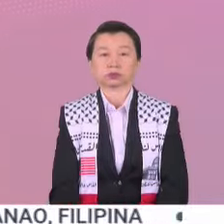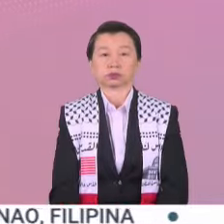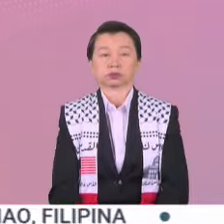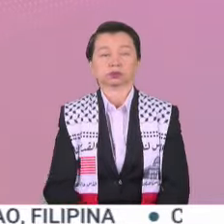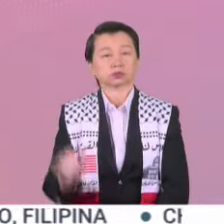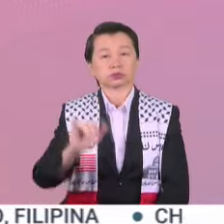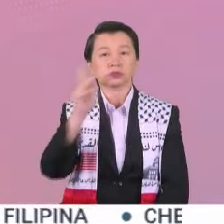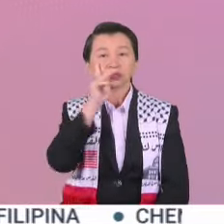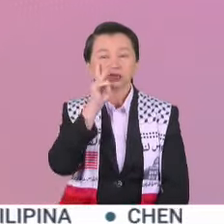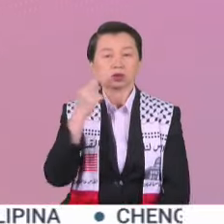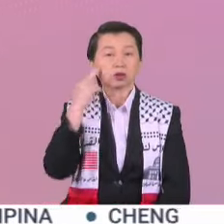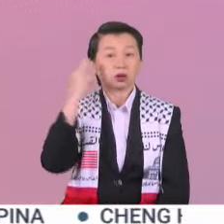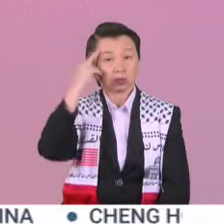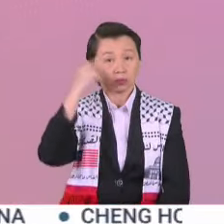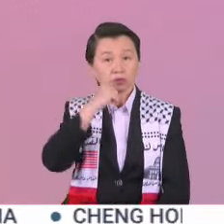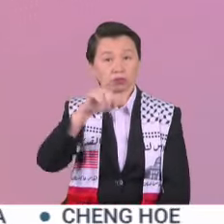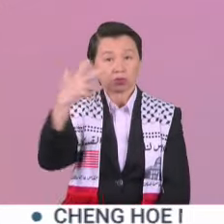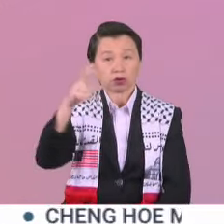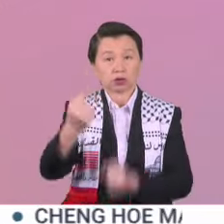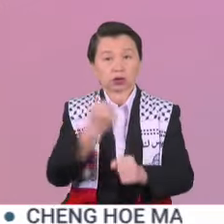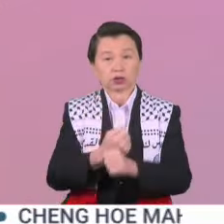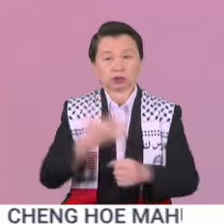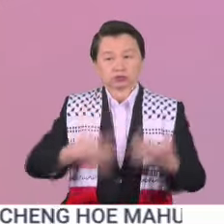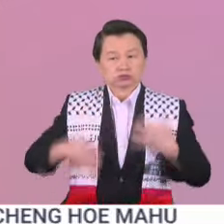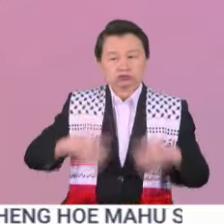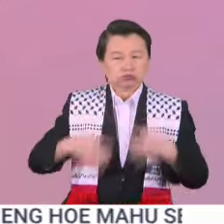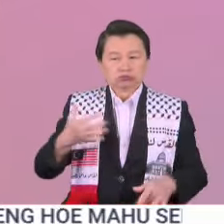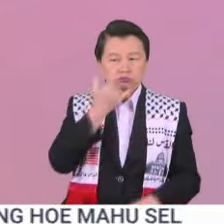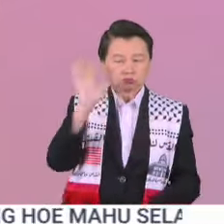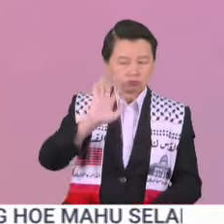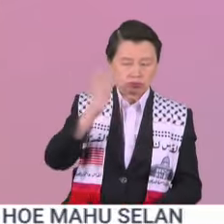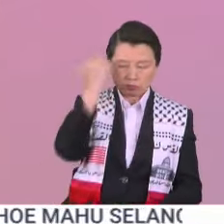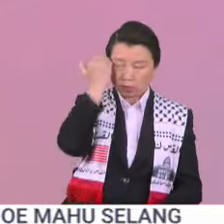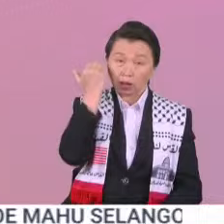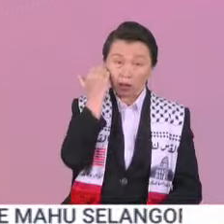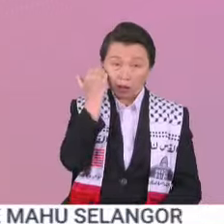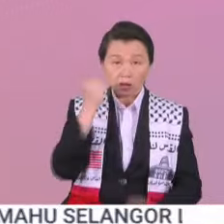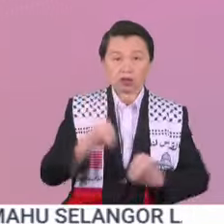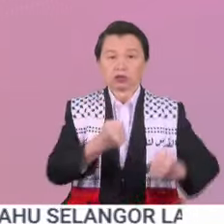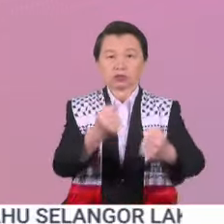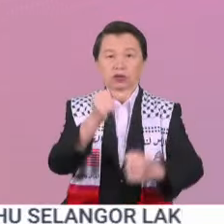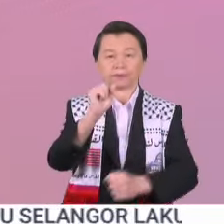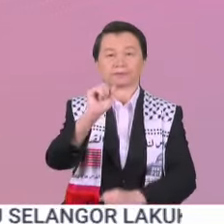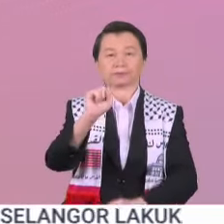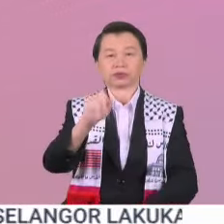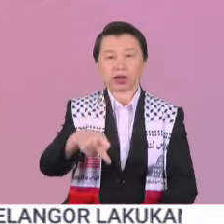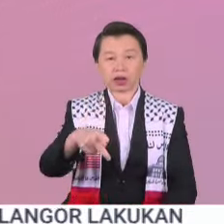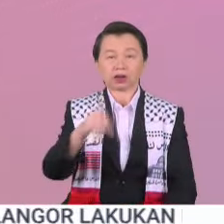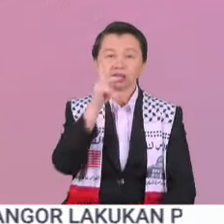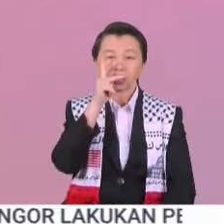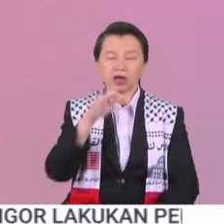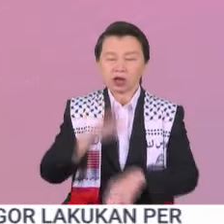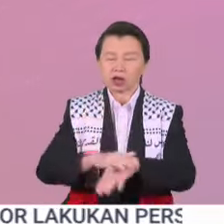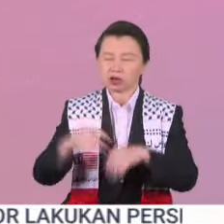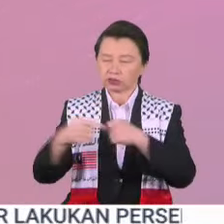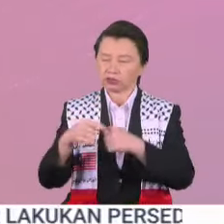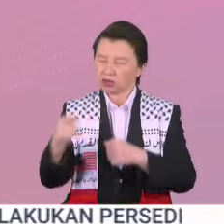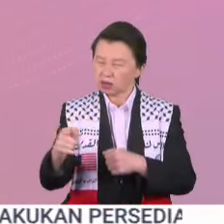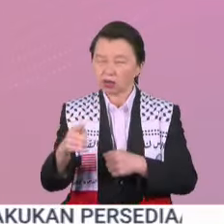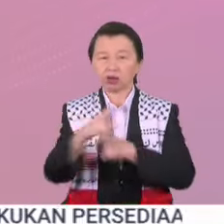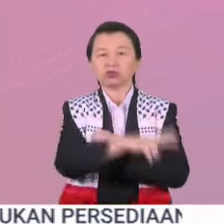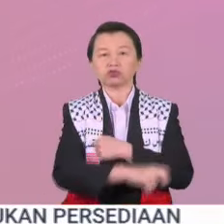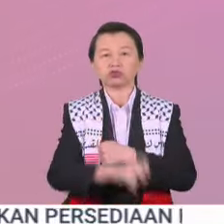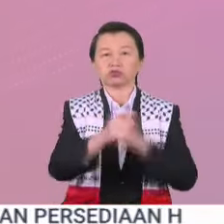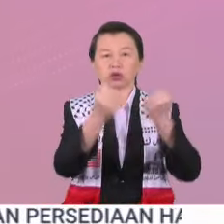Juga di Kedah, remaja lelaki berusia 13 tahun mengaku tidak bersalah di Mahkamah Magistret Sungai Petani atas pertuduhan cubaan